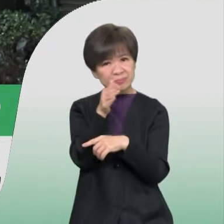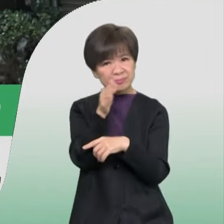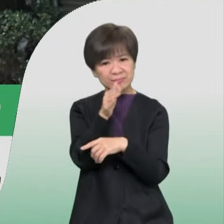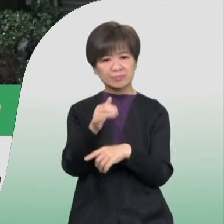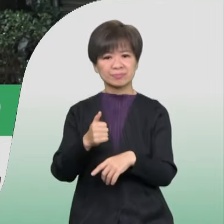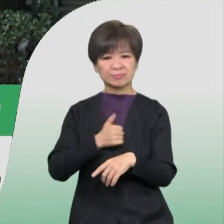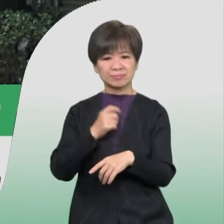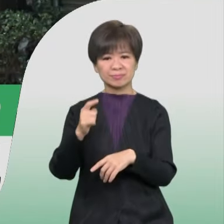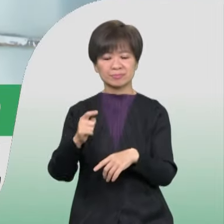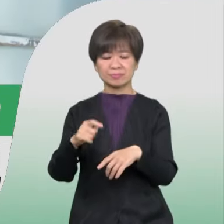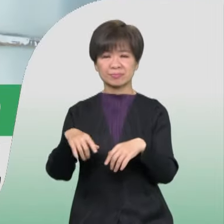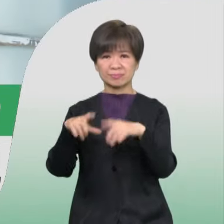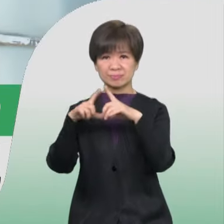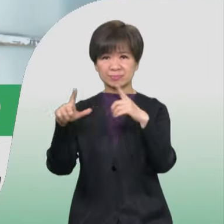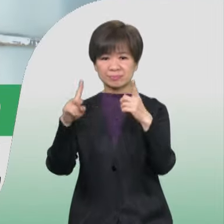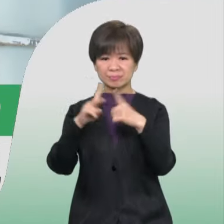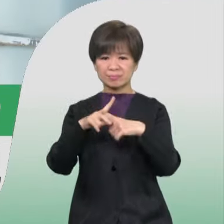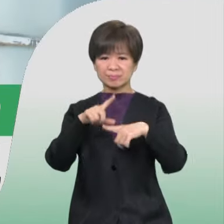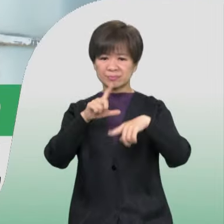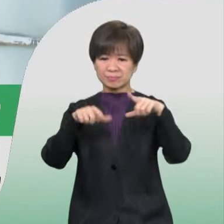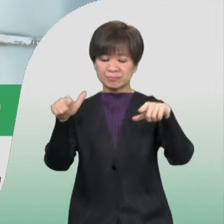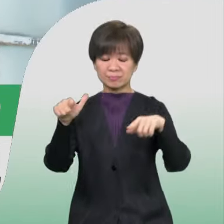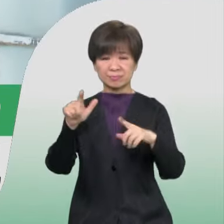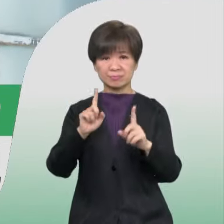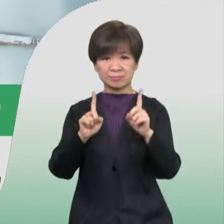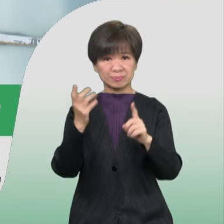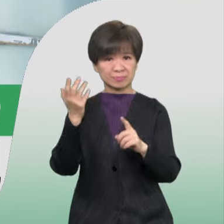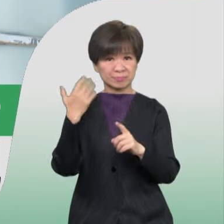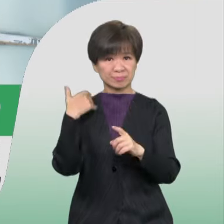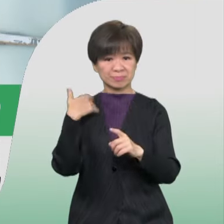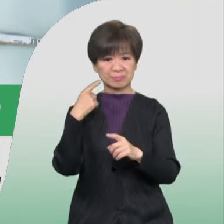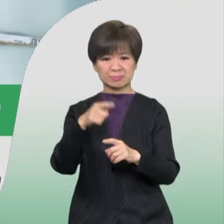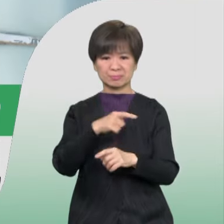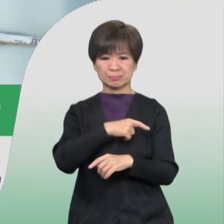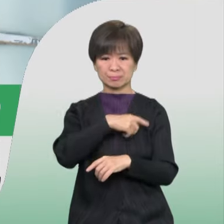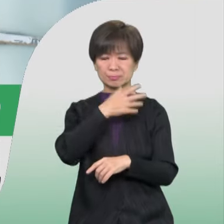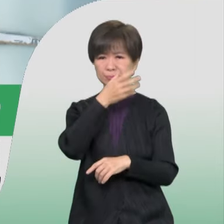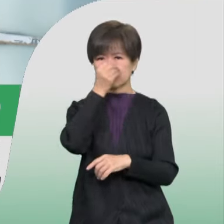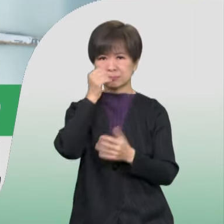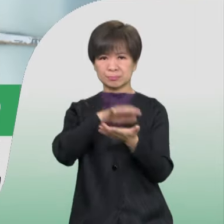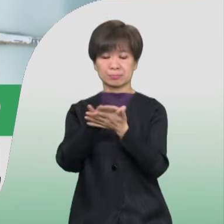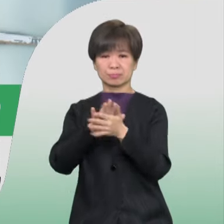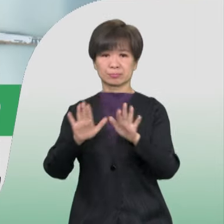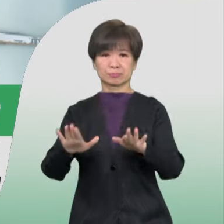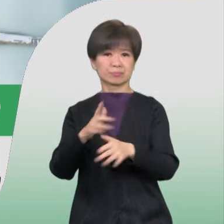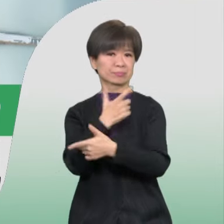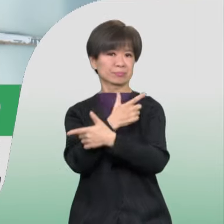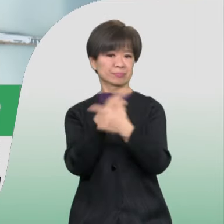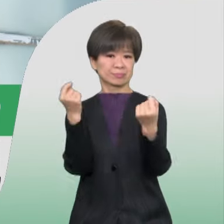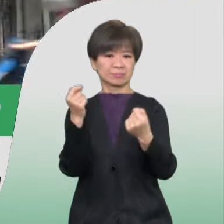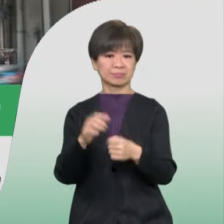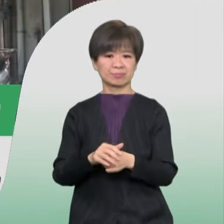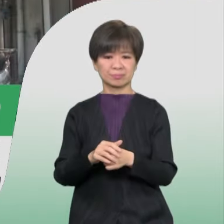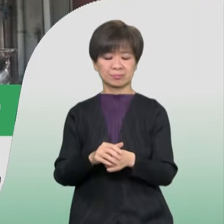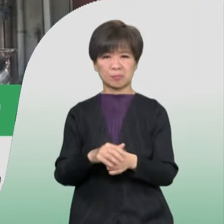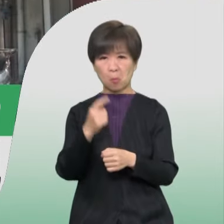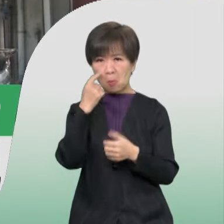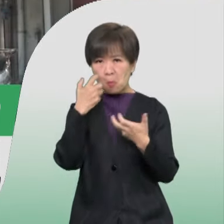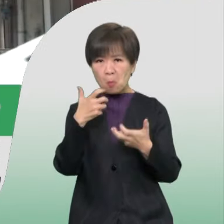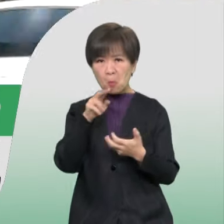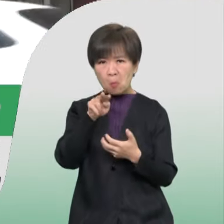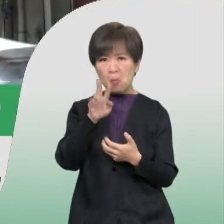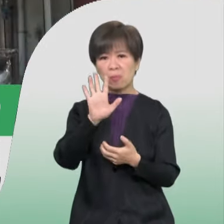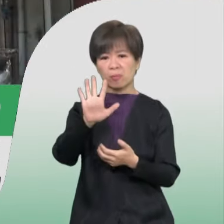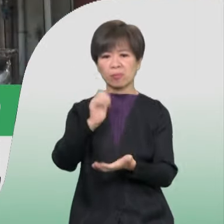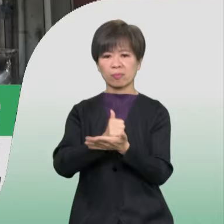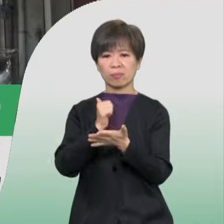过太太细细独有的扛棒，你下该如何看起来很下政策，其实会很下不愿注意到，安用使